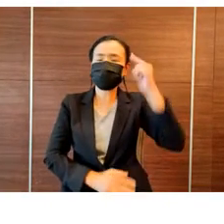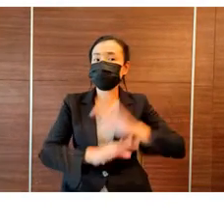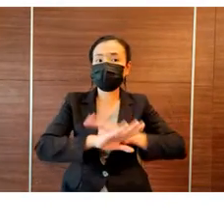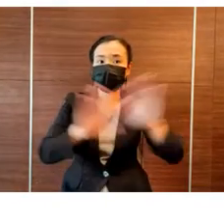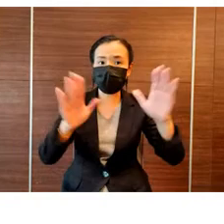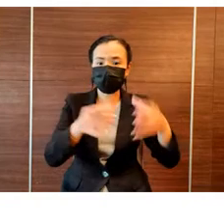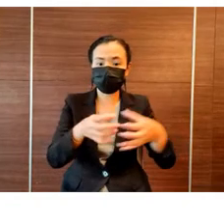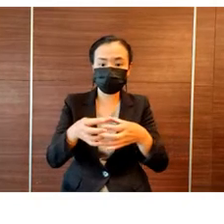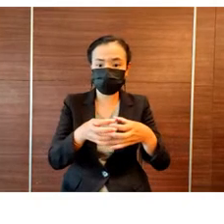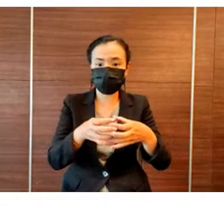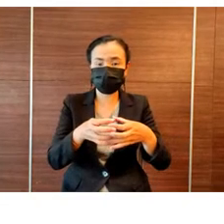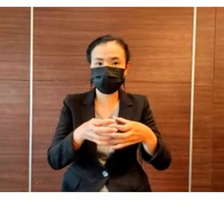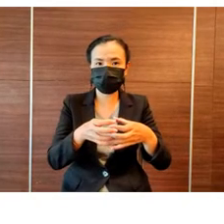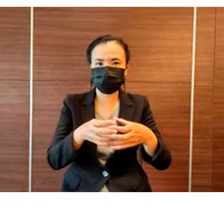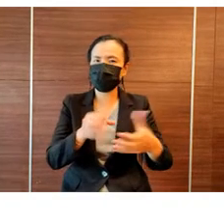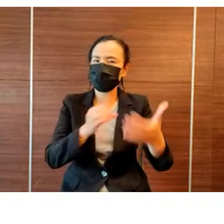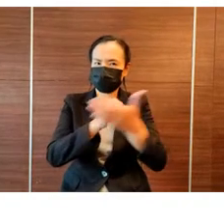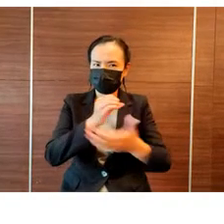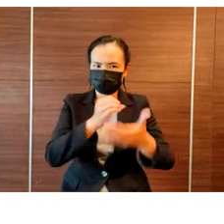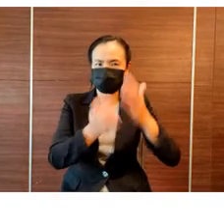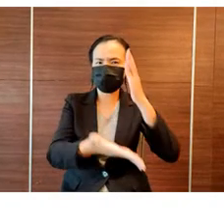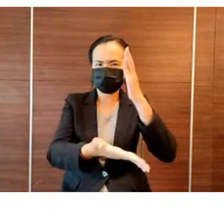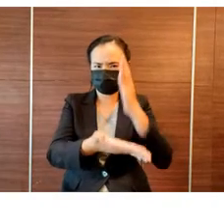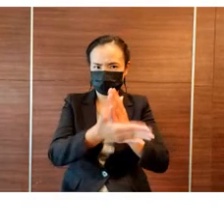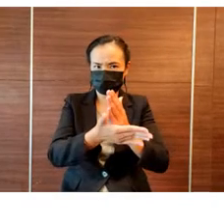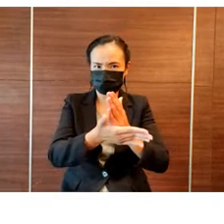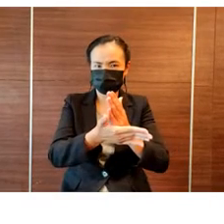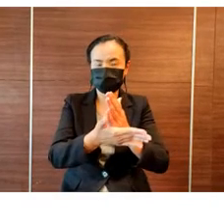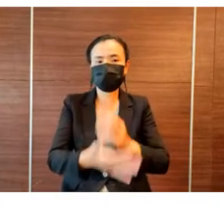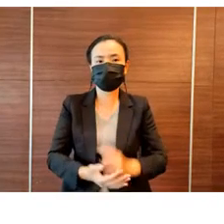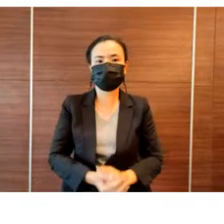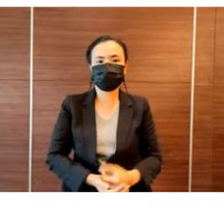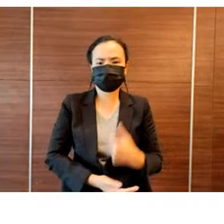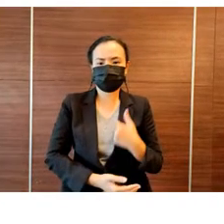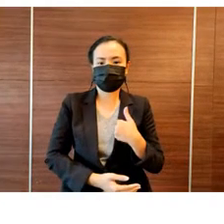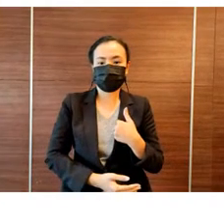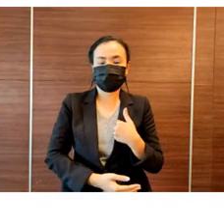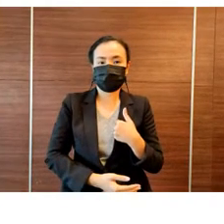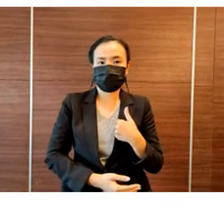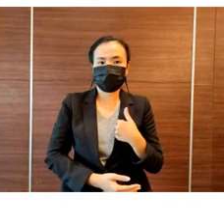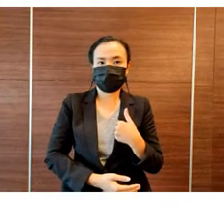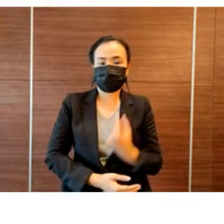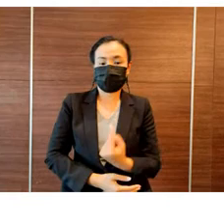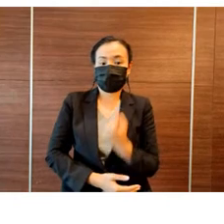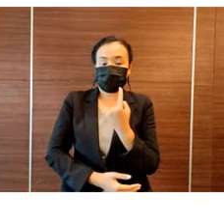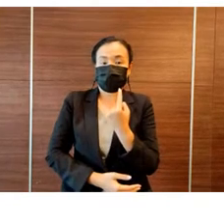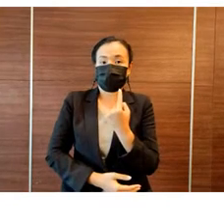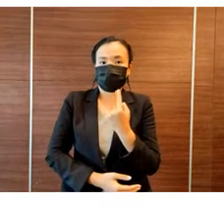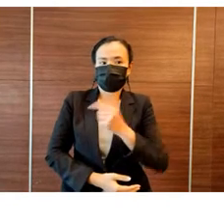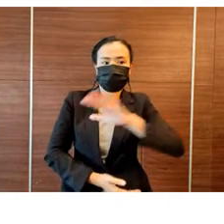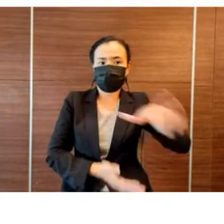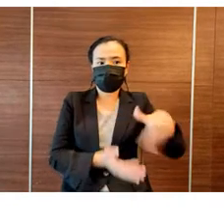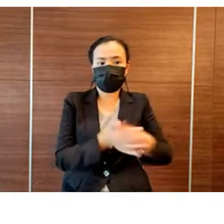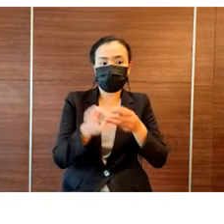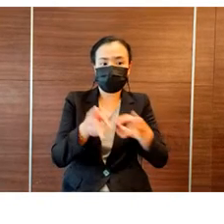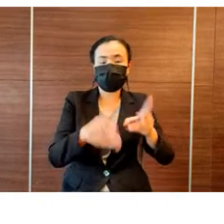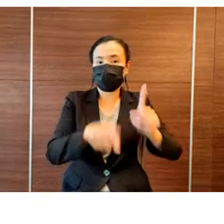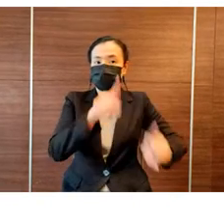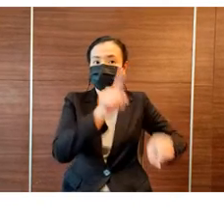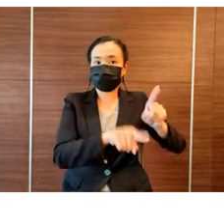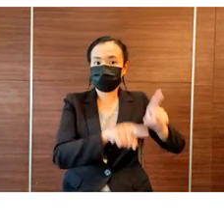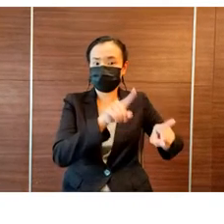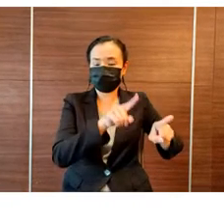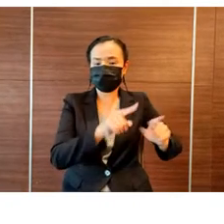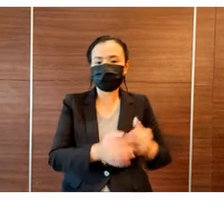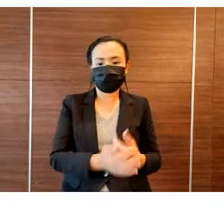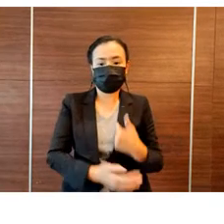มามีตติ้งแล้วเนี่ยคุณต้องหยุดใช้ดังนั้นเนี่ยเราเป็นแค่ตัวเลือกหนึ่งเพราะว่าทุกคนมีวิธีต่างกันเ